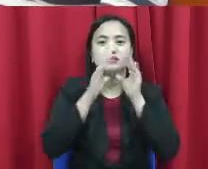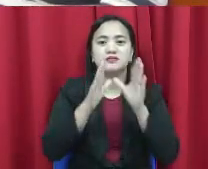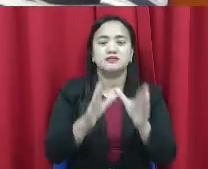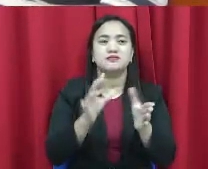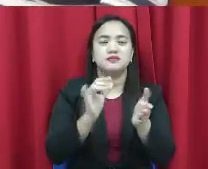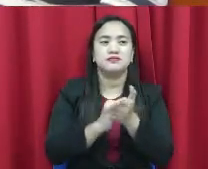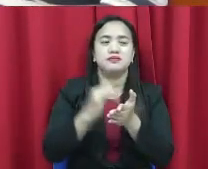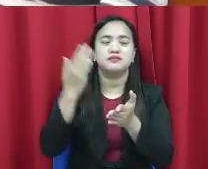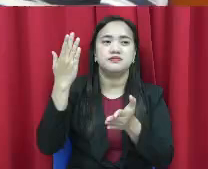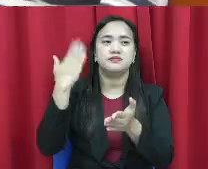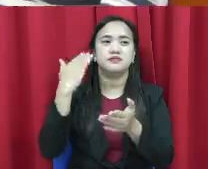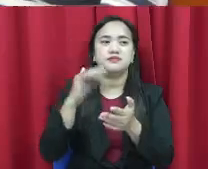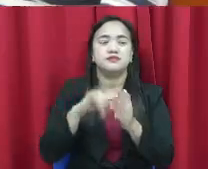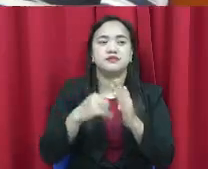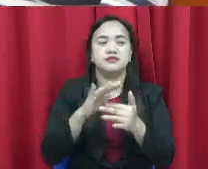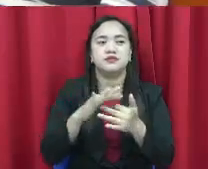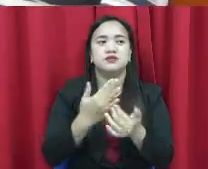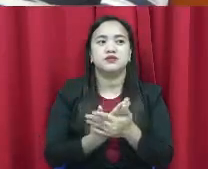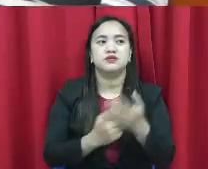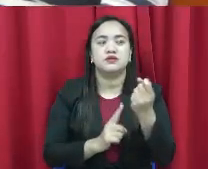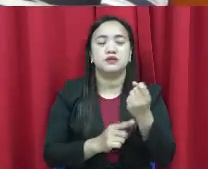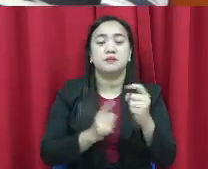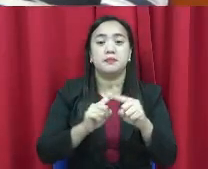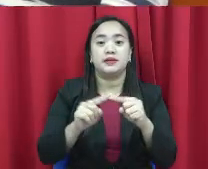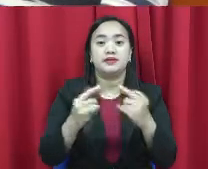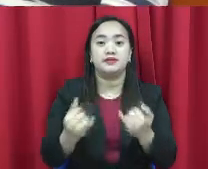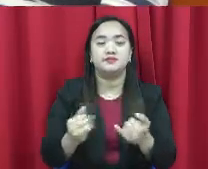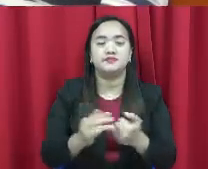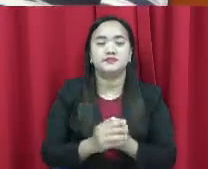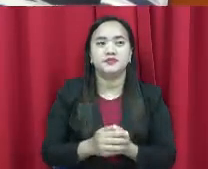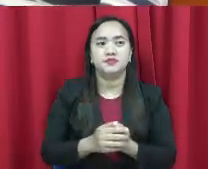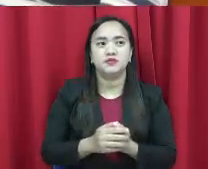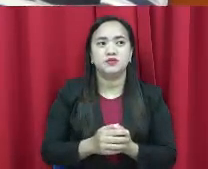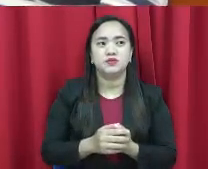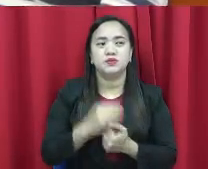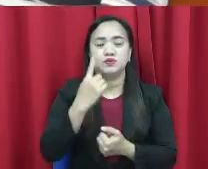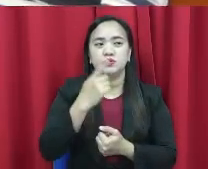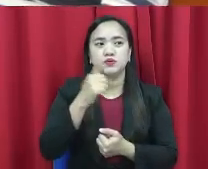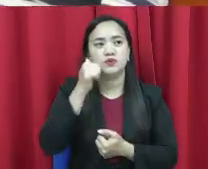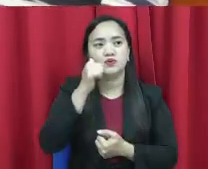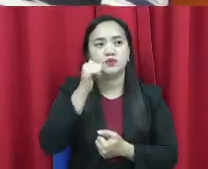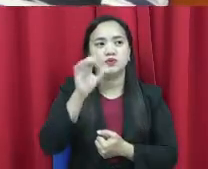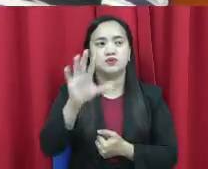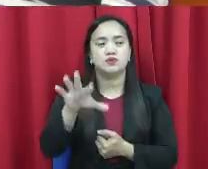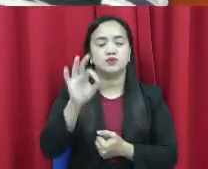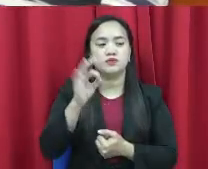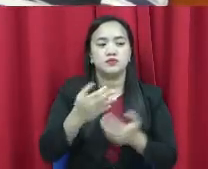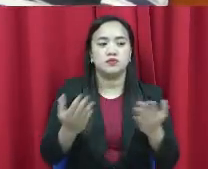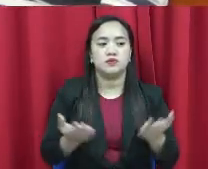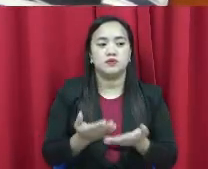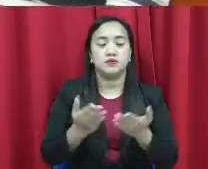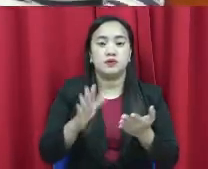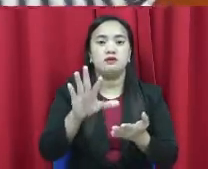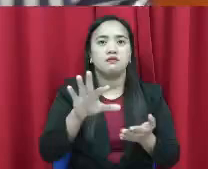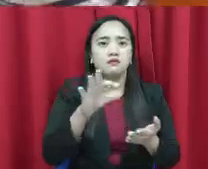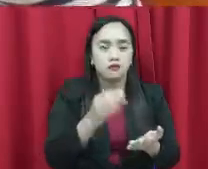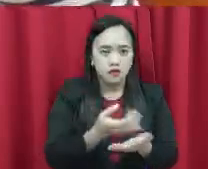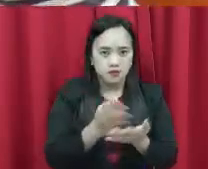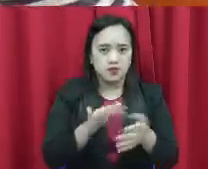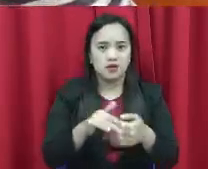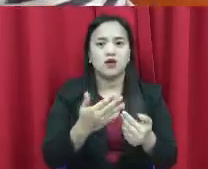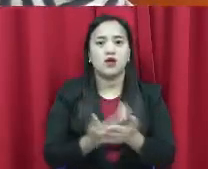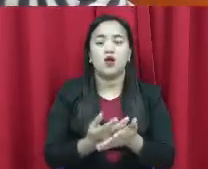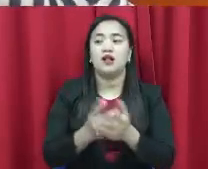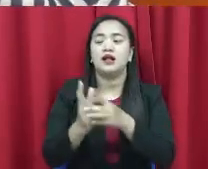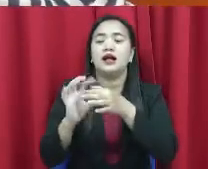dating sinimo nilang gawa ito ay nag ay naghahanap pa kung saan pwedeng magtipon Oo ang ang ang